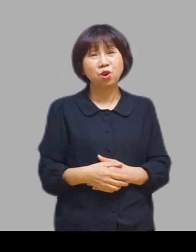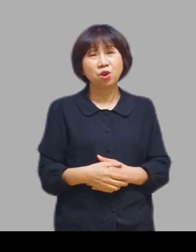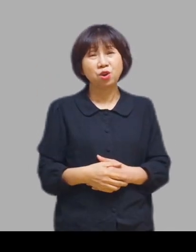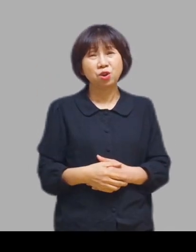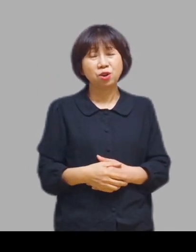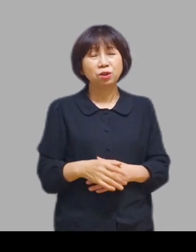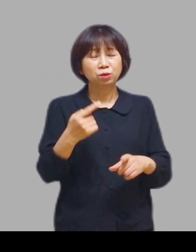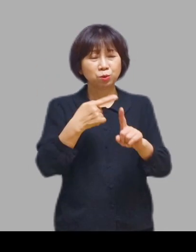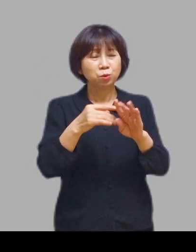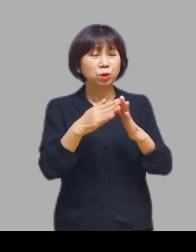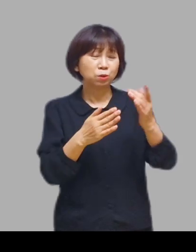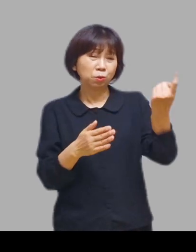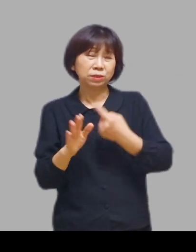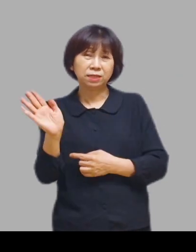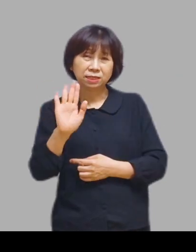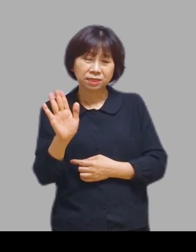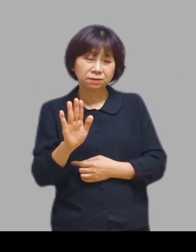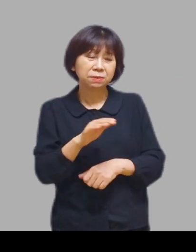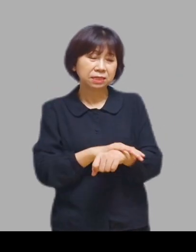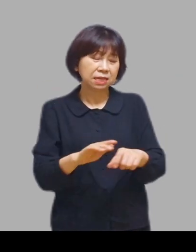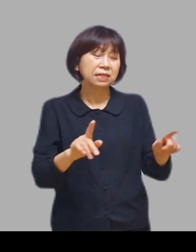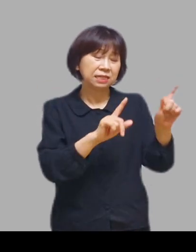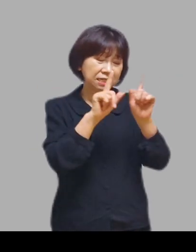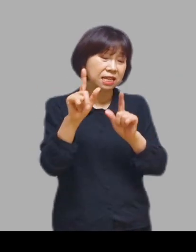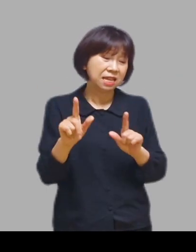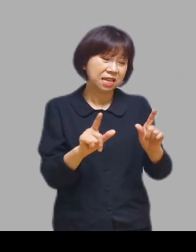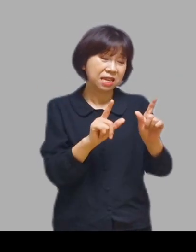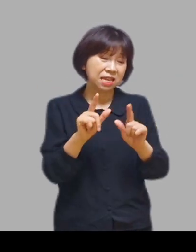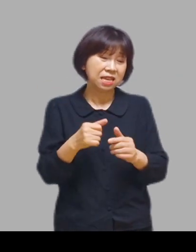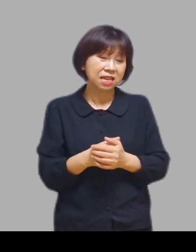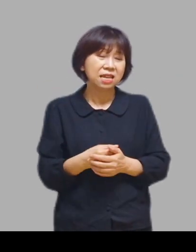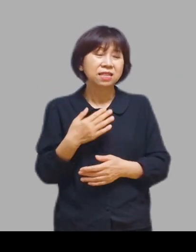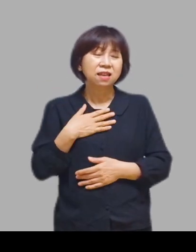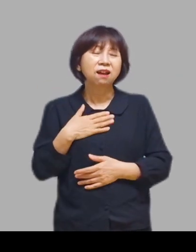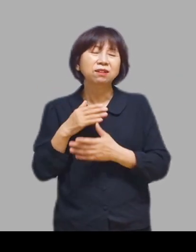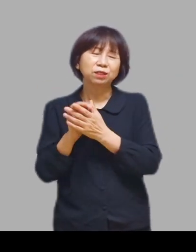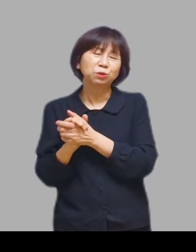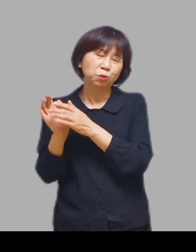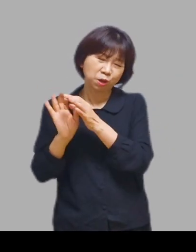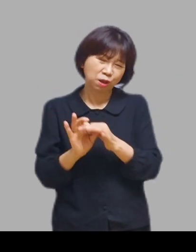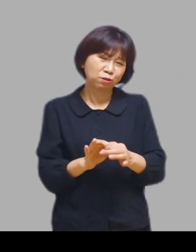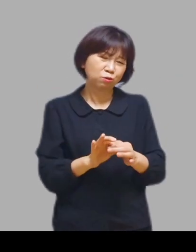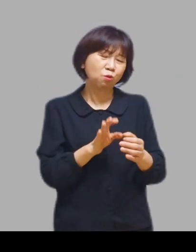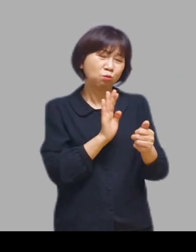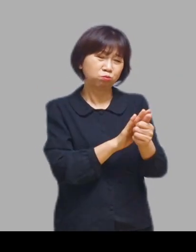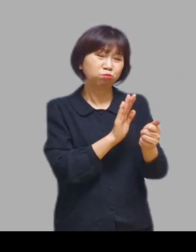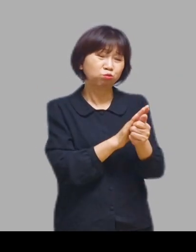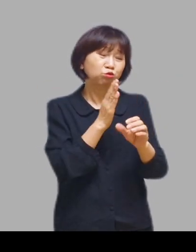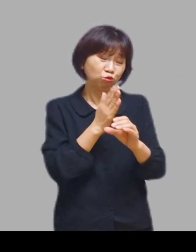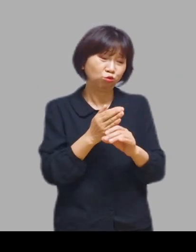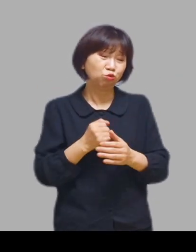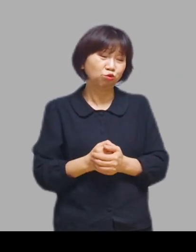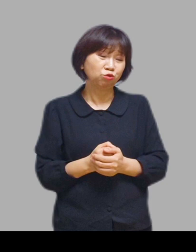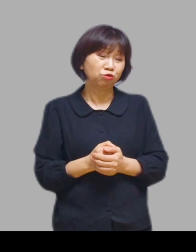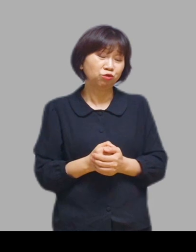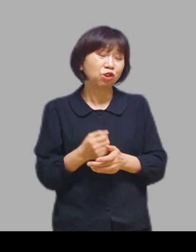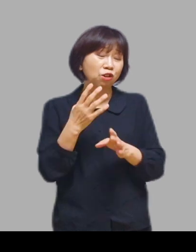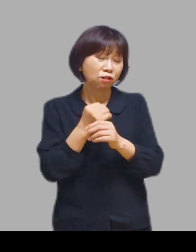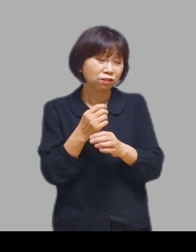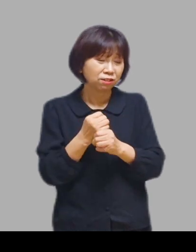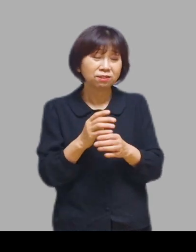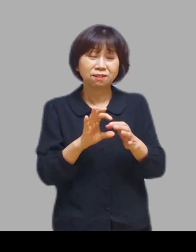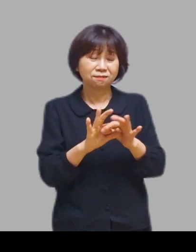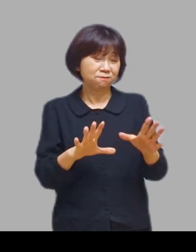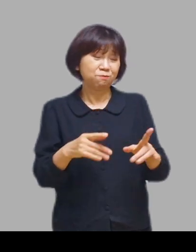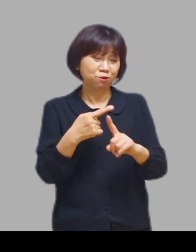교회는 안 나왔지만 잘 지내세요? 제가 기도하고 있습니다. 언제든지